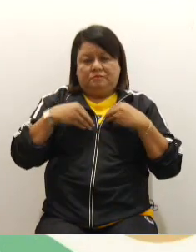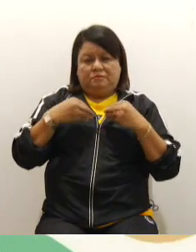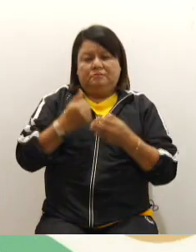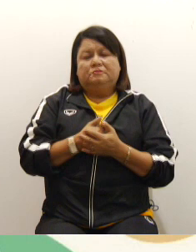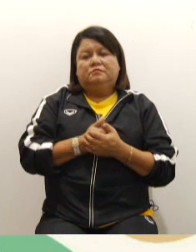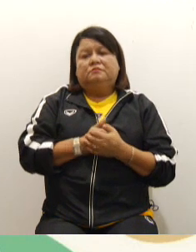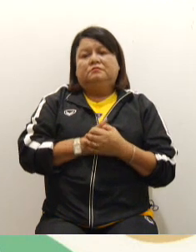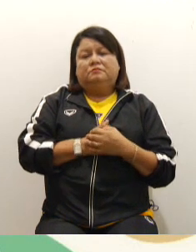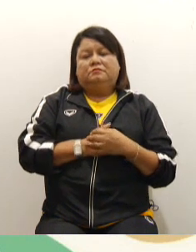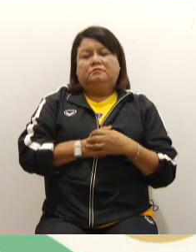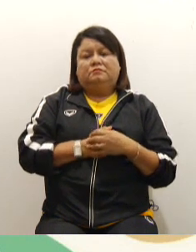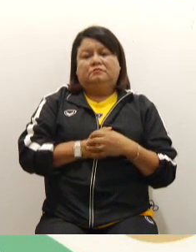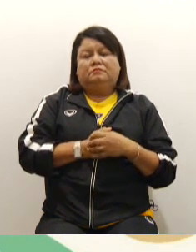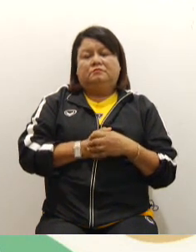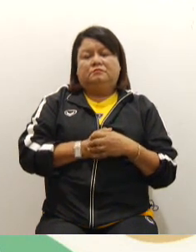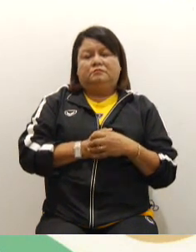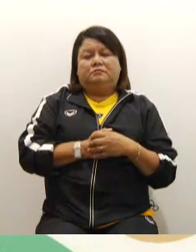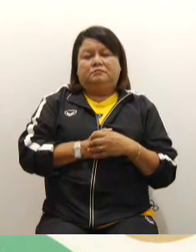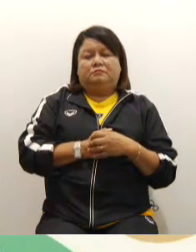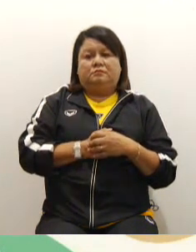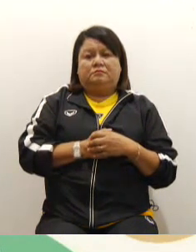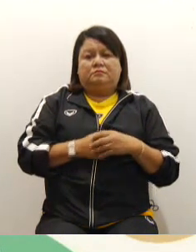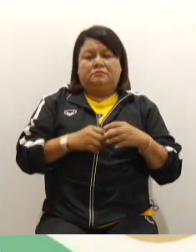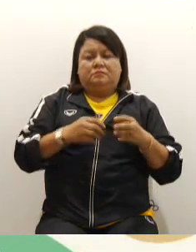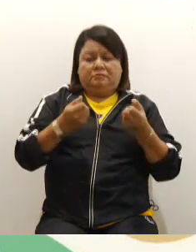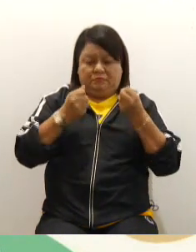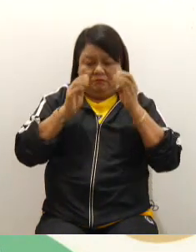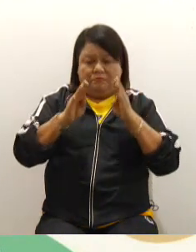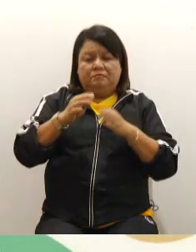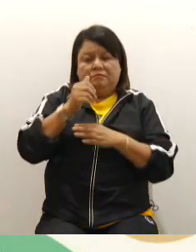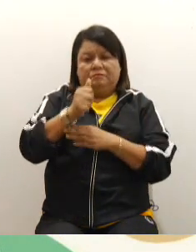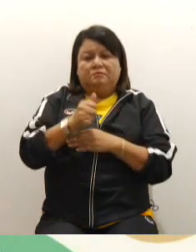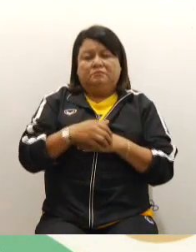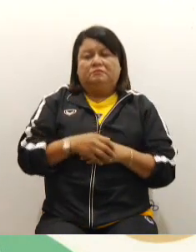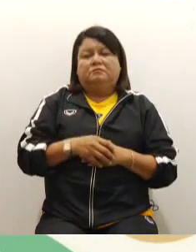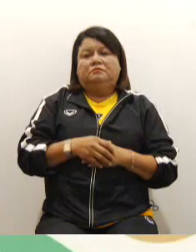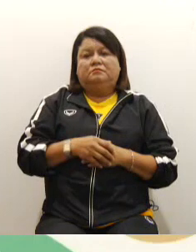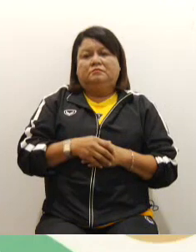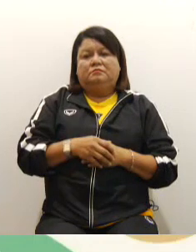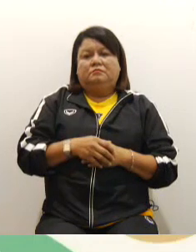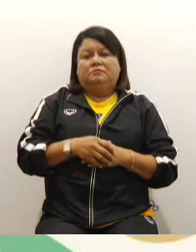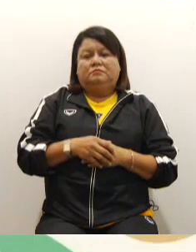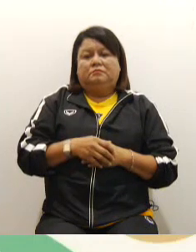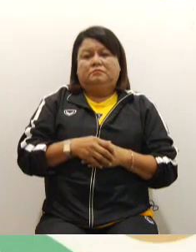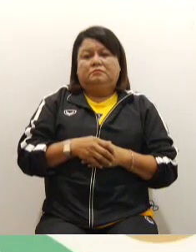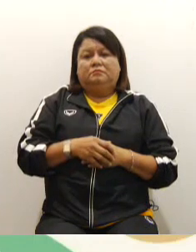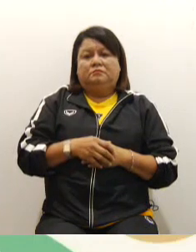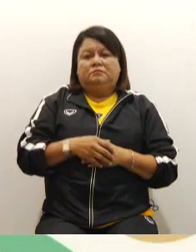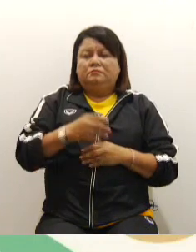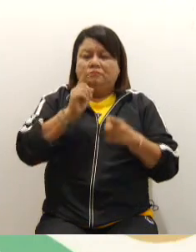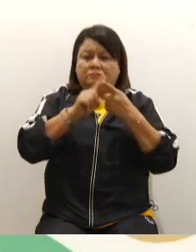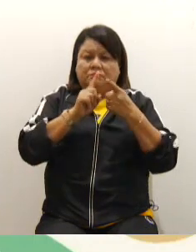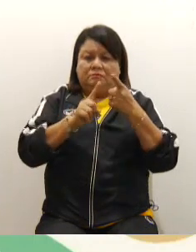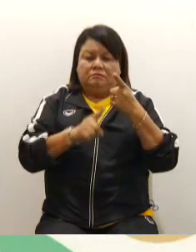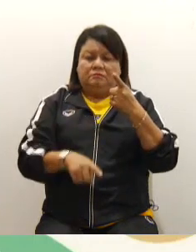ก็คือลดความเสี่ยงลงนะคะนี้การออกแบบที่ดีนะก็จะขอยกตัวอย่างนะคะก็หนึ่งนะคะก็คืออย่